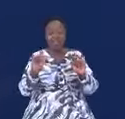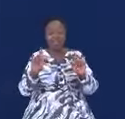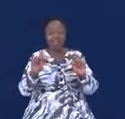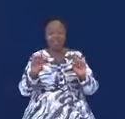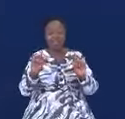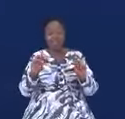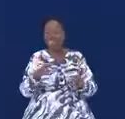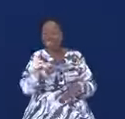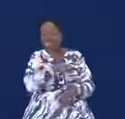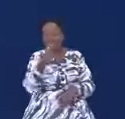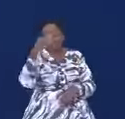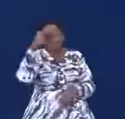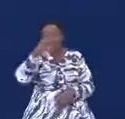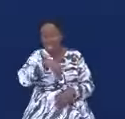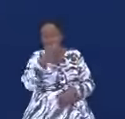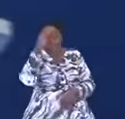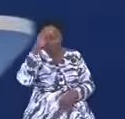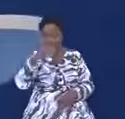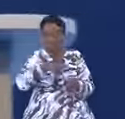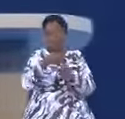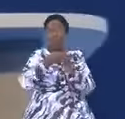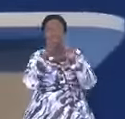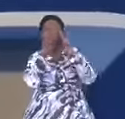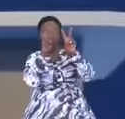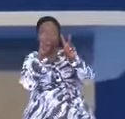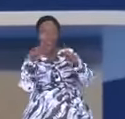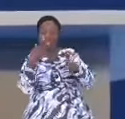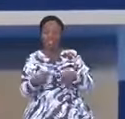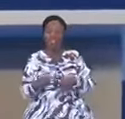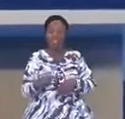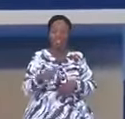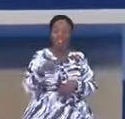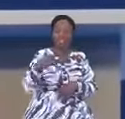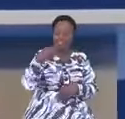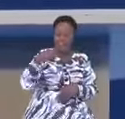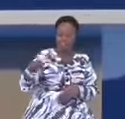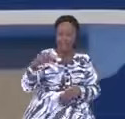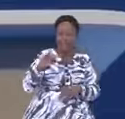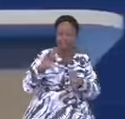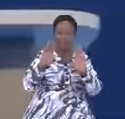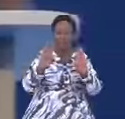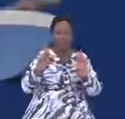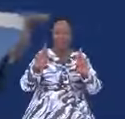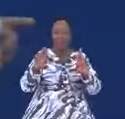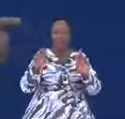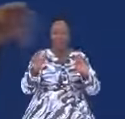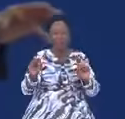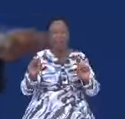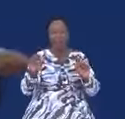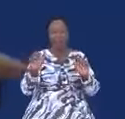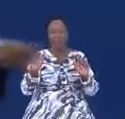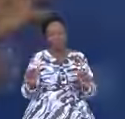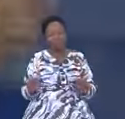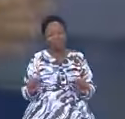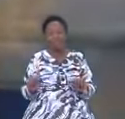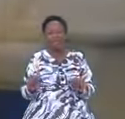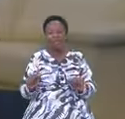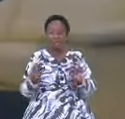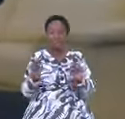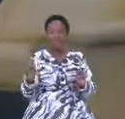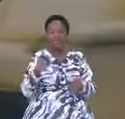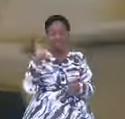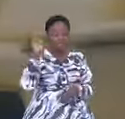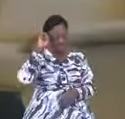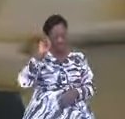et regardez le serpent d'airain conserver la vie et ce